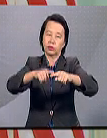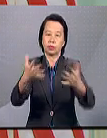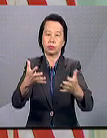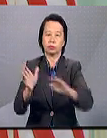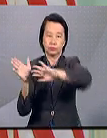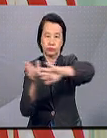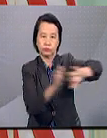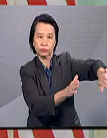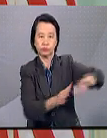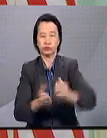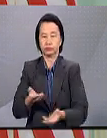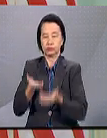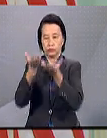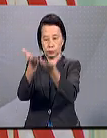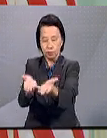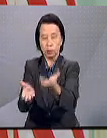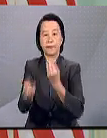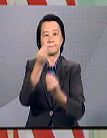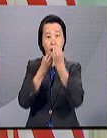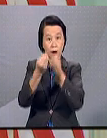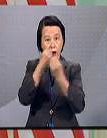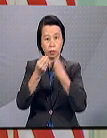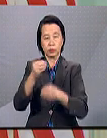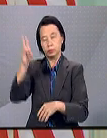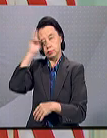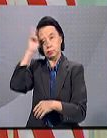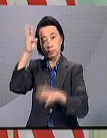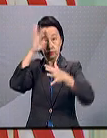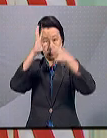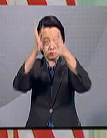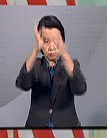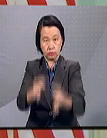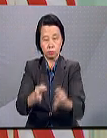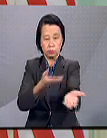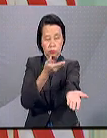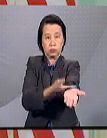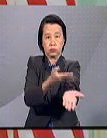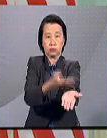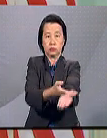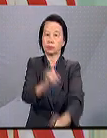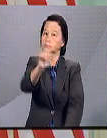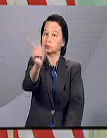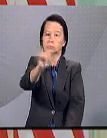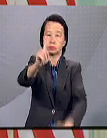Makanan, penyajian makanan. Seperti yang kita putuskan bahawa buffet tidak dibenarkan.